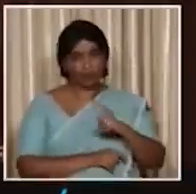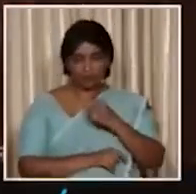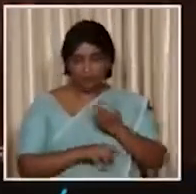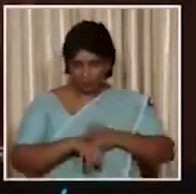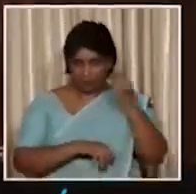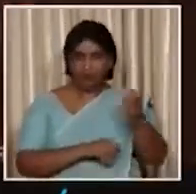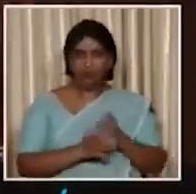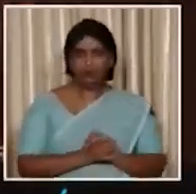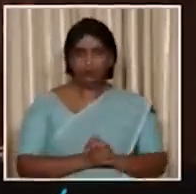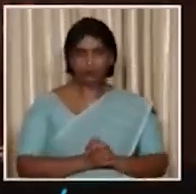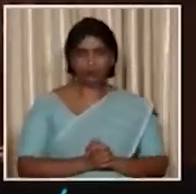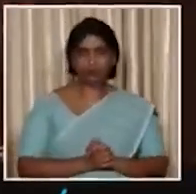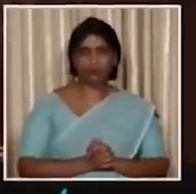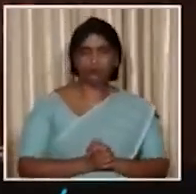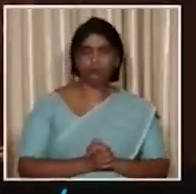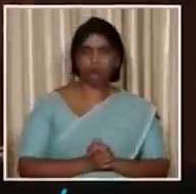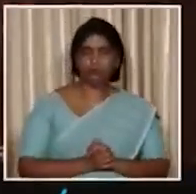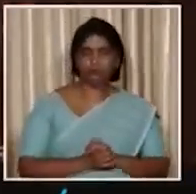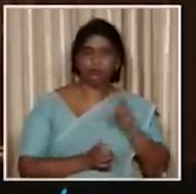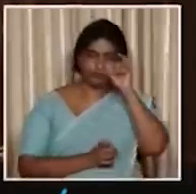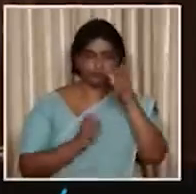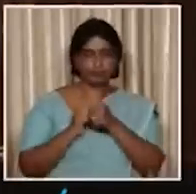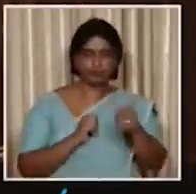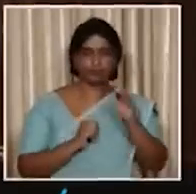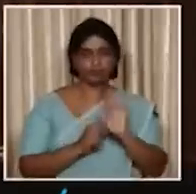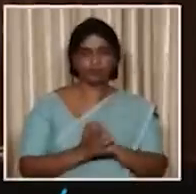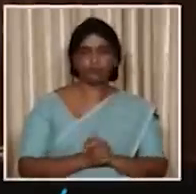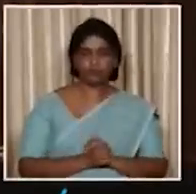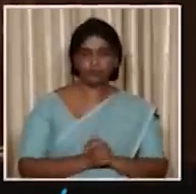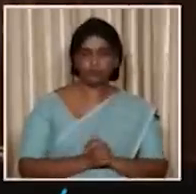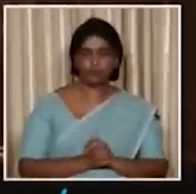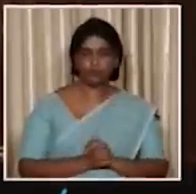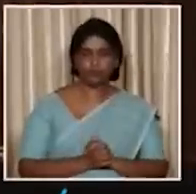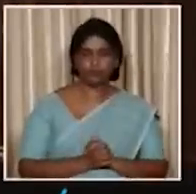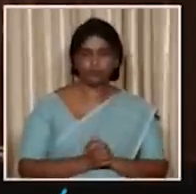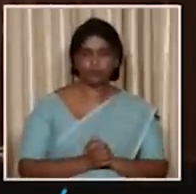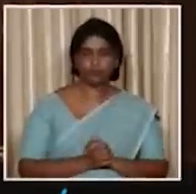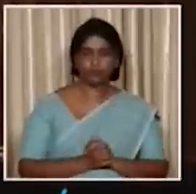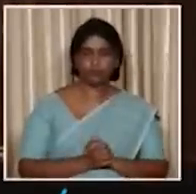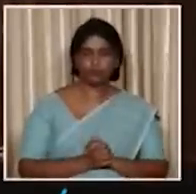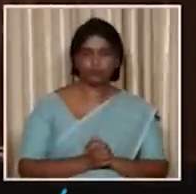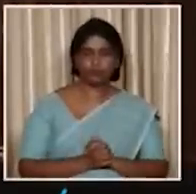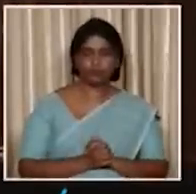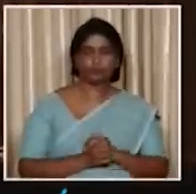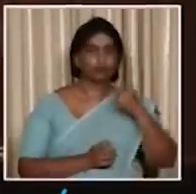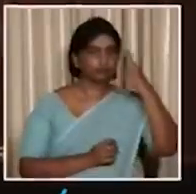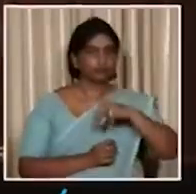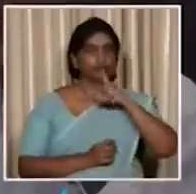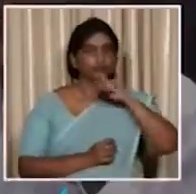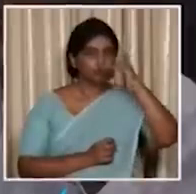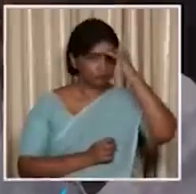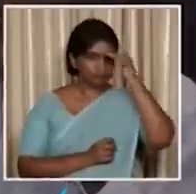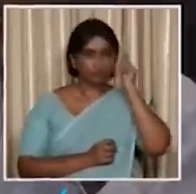නෑ නෑ එහෙම අවශ්‍යතාවයක් නැහැ ගැන හොයලා බලලා ගැන කටයුතු කරන්න ගරු සභානායකතුමනි පොඩක් ගරු නියෝජ්‍ය